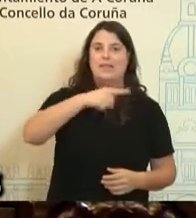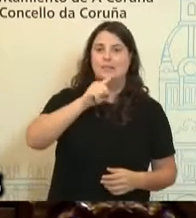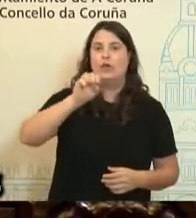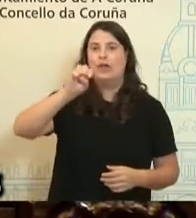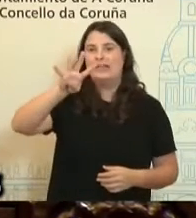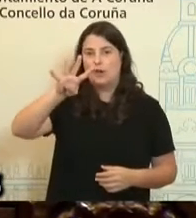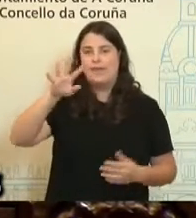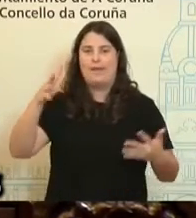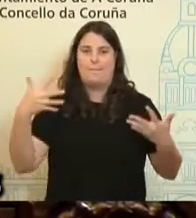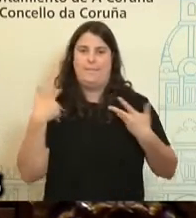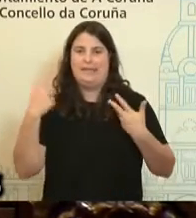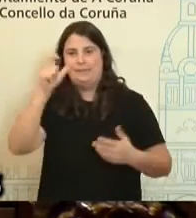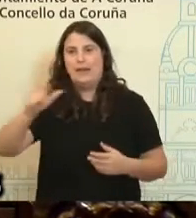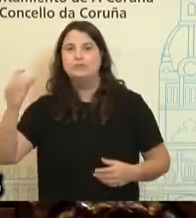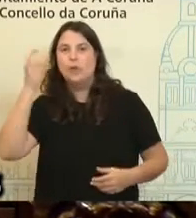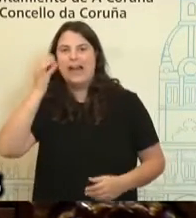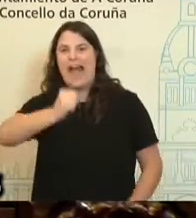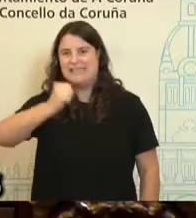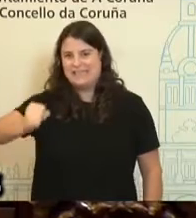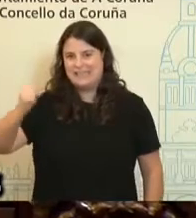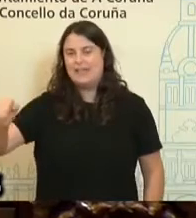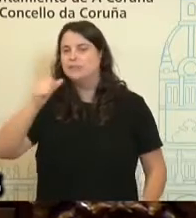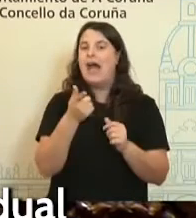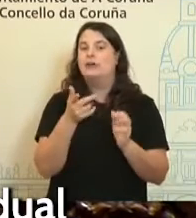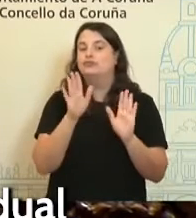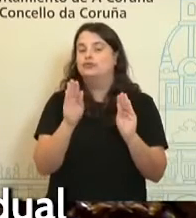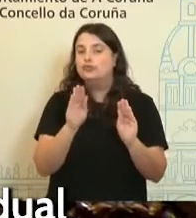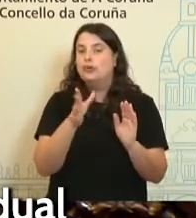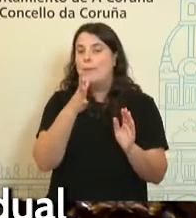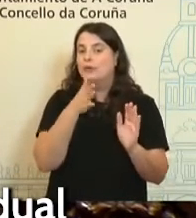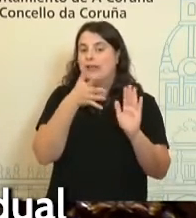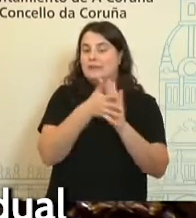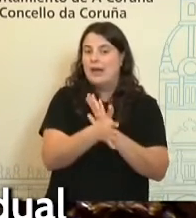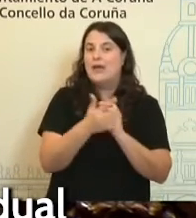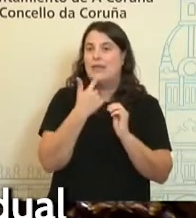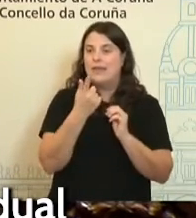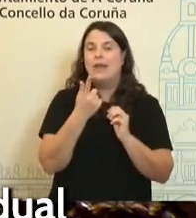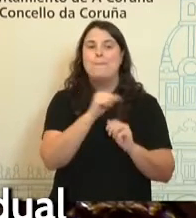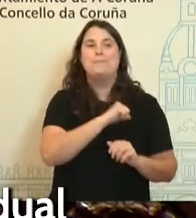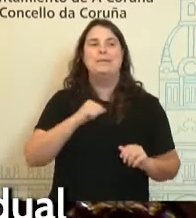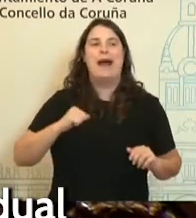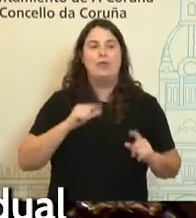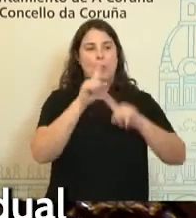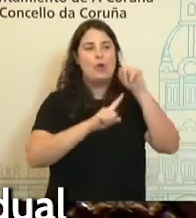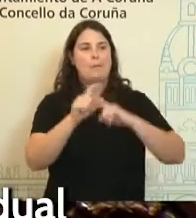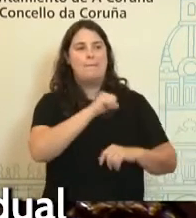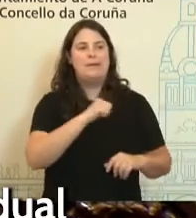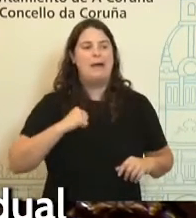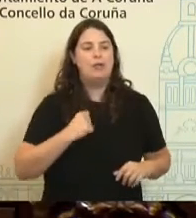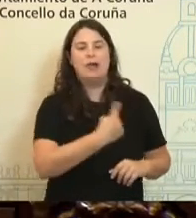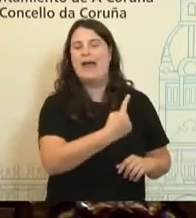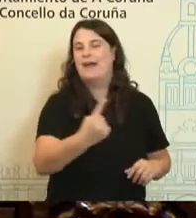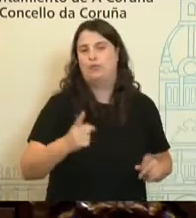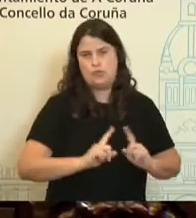1.114 as vítimas asasinadas por violencia machista. Que isto non é un problema privado, non é un problema